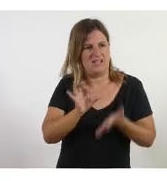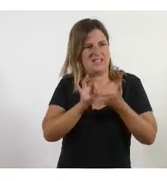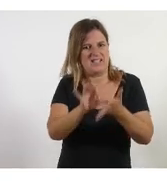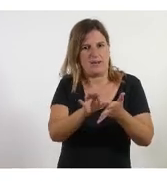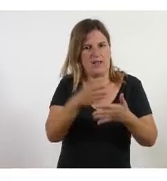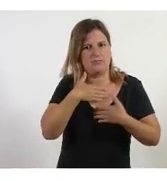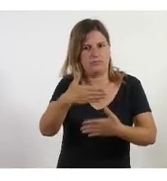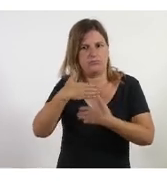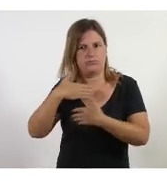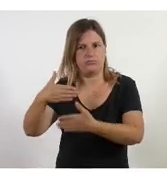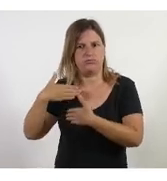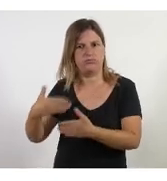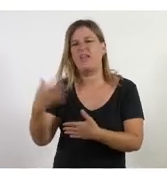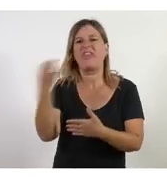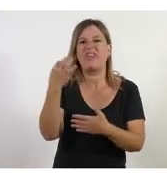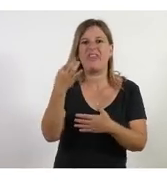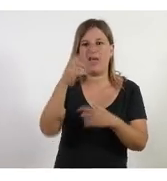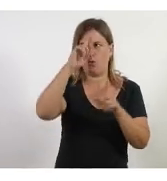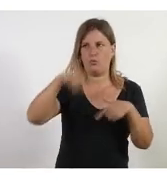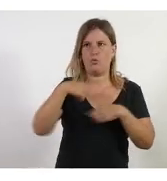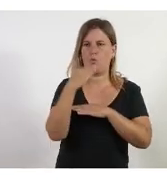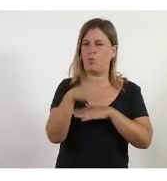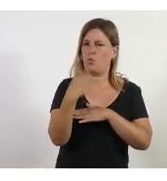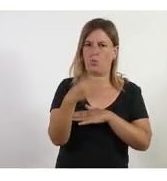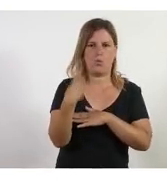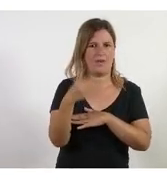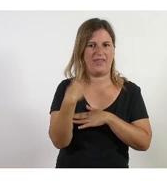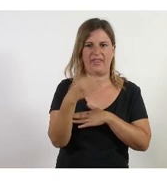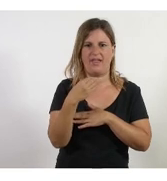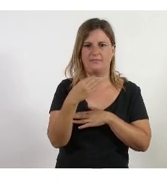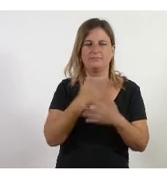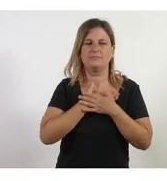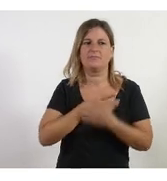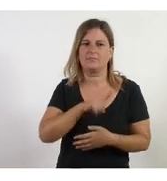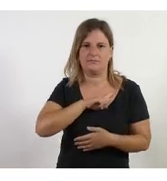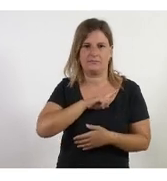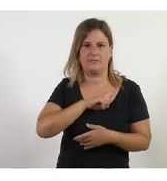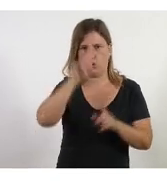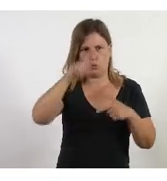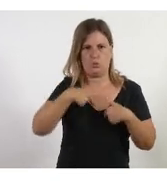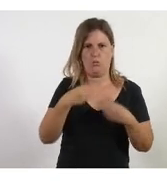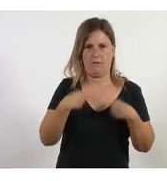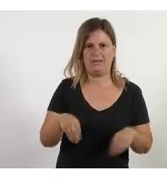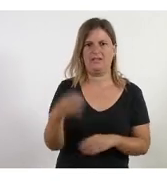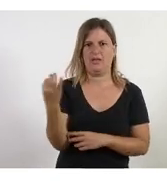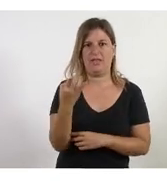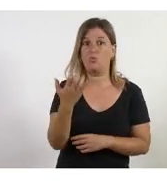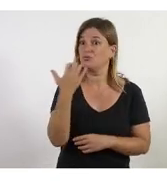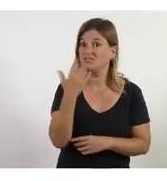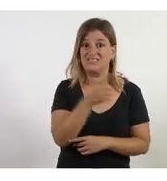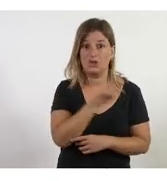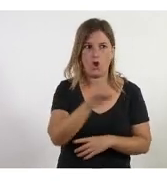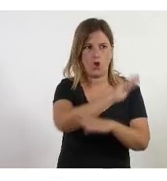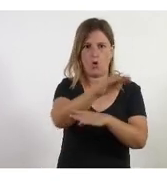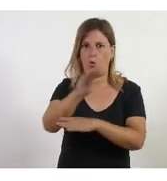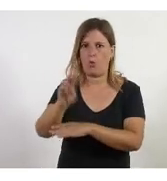hem de cuidar, us heu de cuidar, ens hem de mimar, ens hem d'estimar, perquè si no, no podem tenir cura